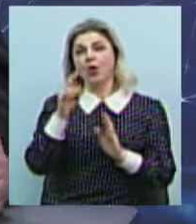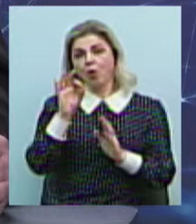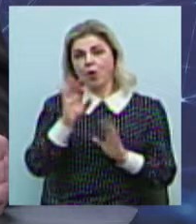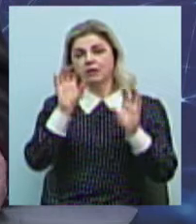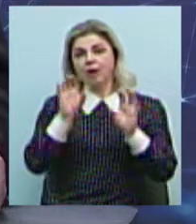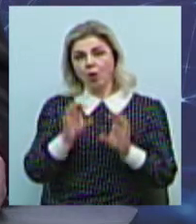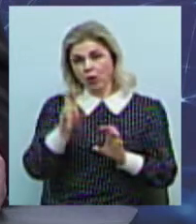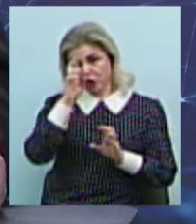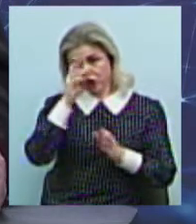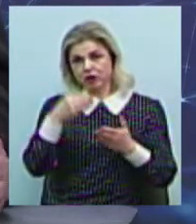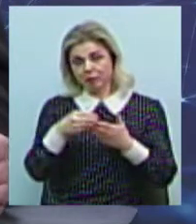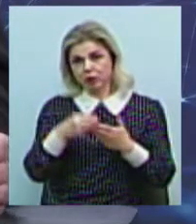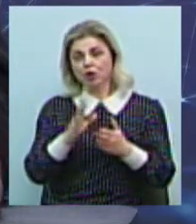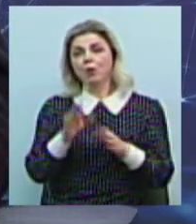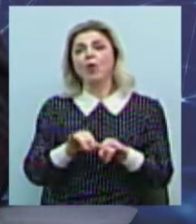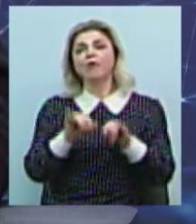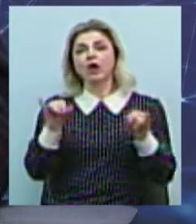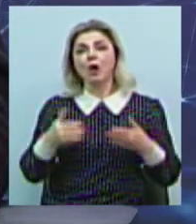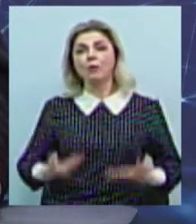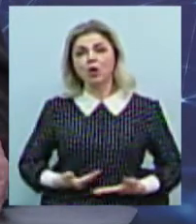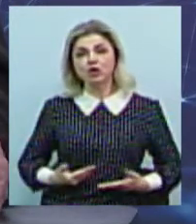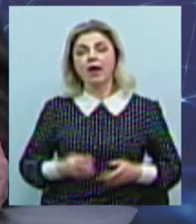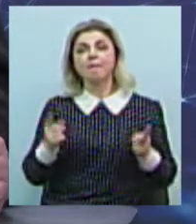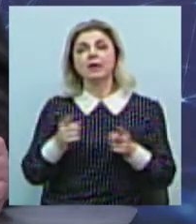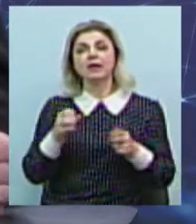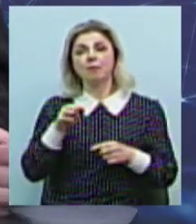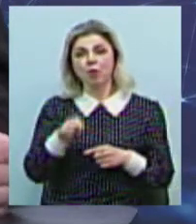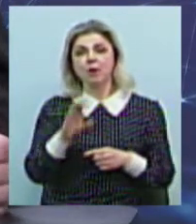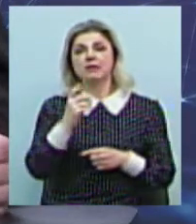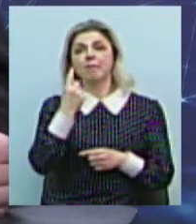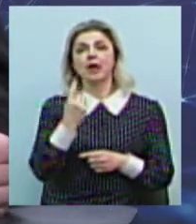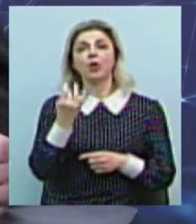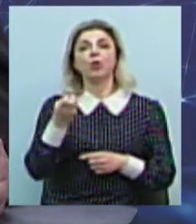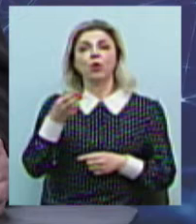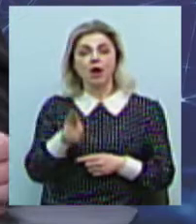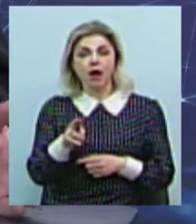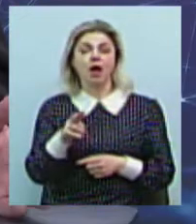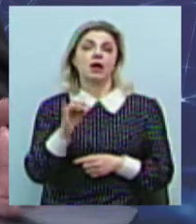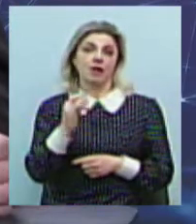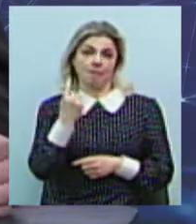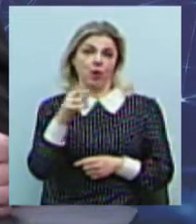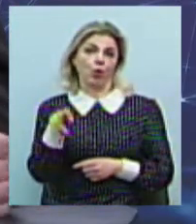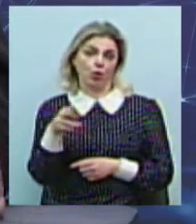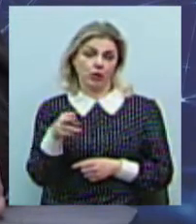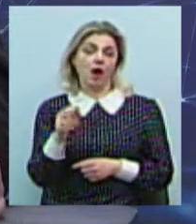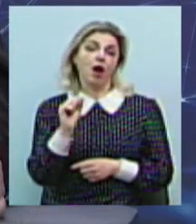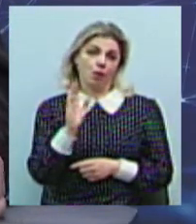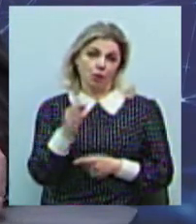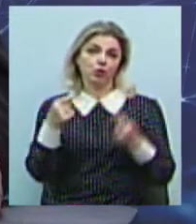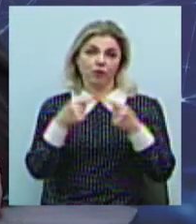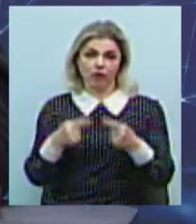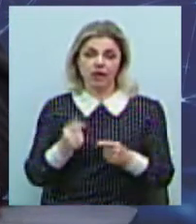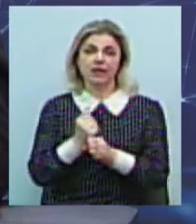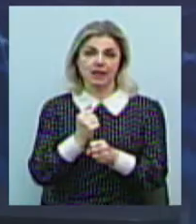держбюджет збільшення прожиткового мінімуму для осіб, які втратили працездатність з 1 липня цього року і з 1 грудня. Відповідно, будуть теж